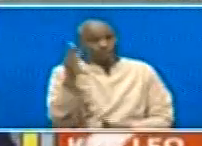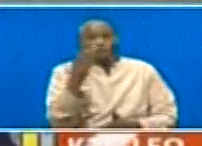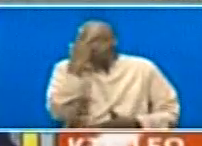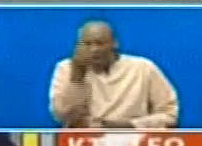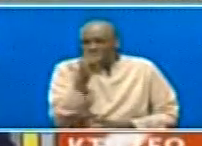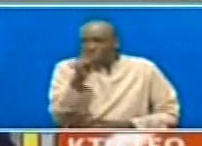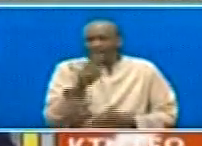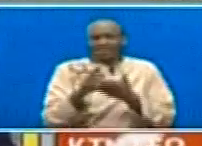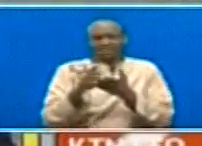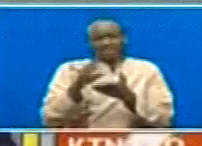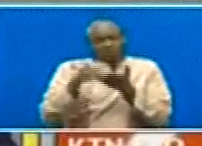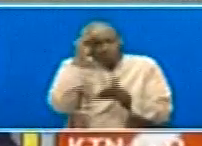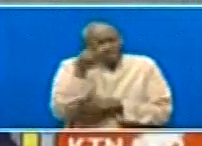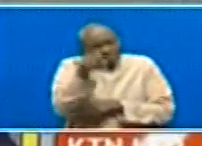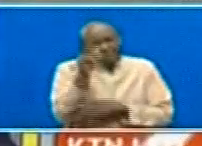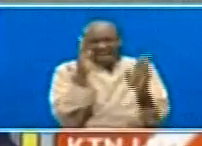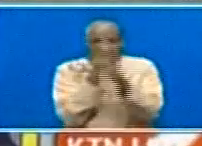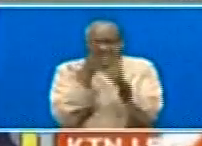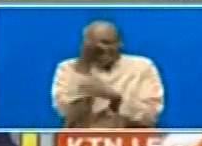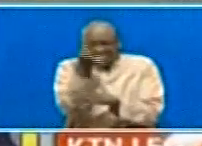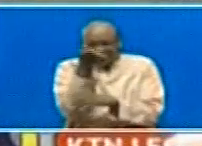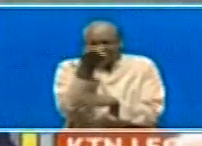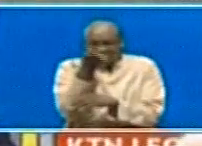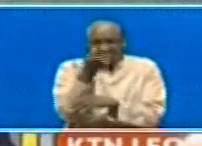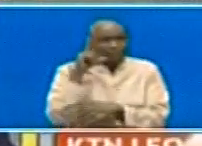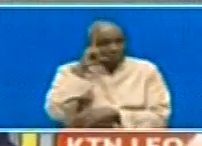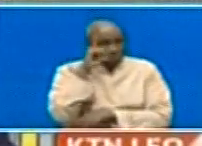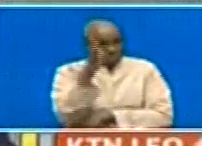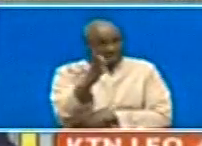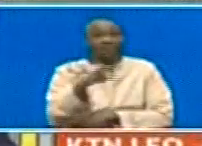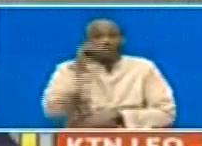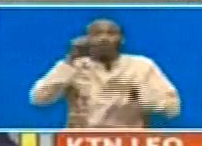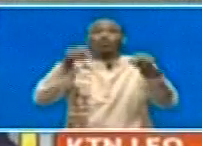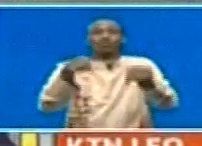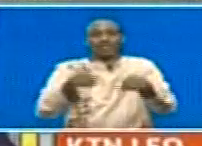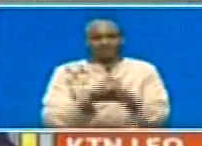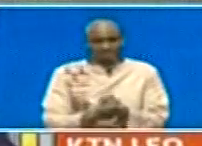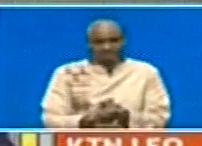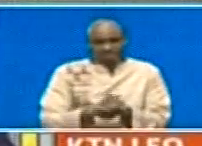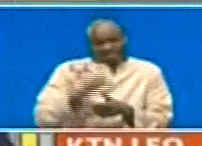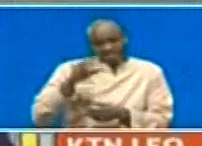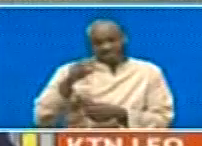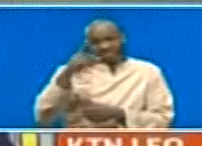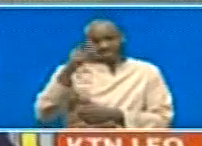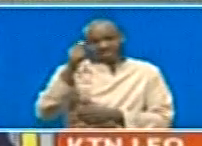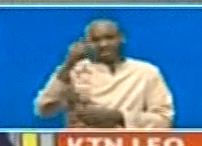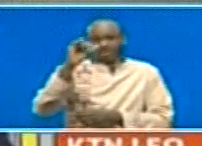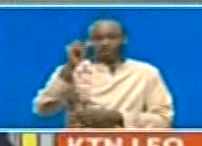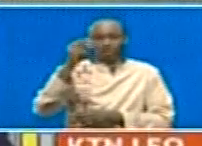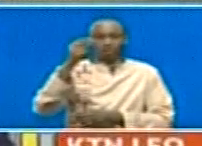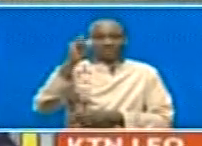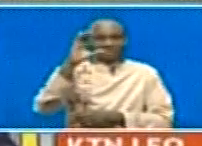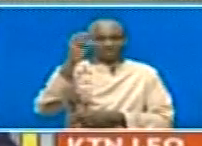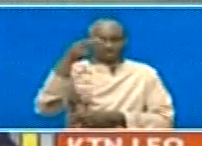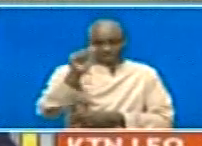mwanafunzi mmoja aliyejificha kwenye mojawapo mabweni ya chuo hicho kupatikana hii leo. Cynthia Kiroticha aliye na umri wa miaka